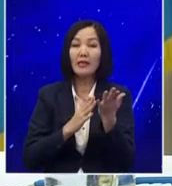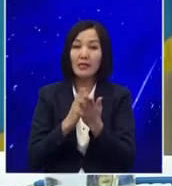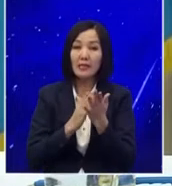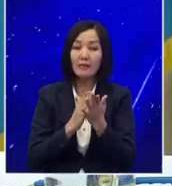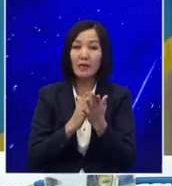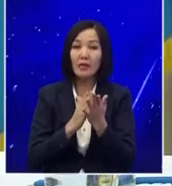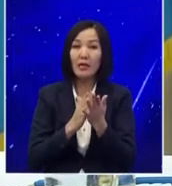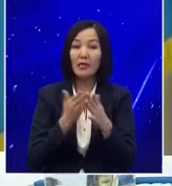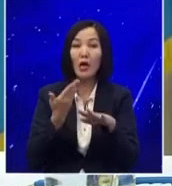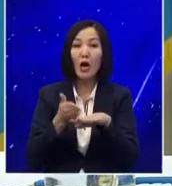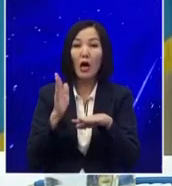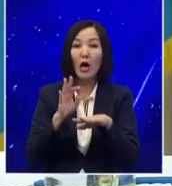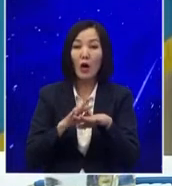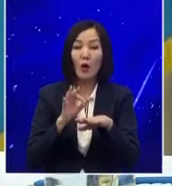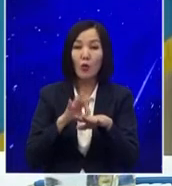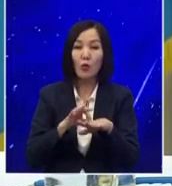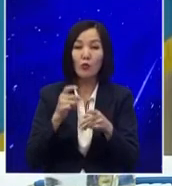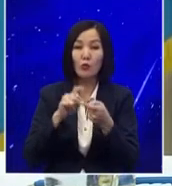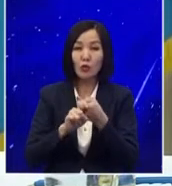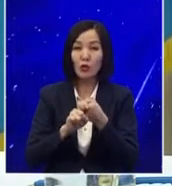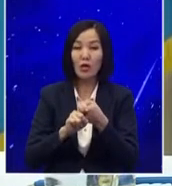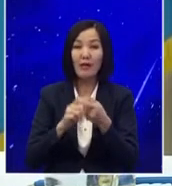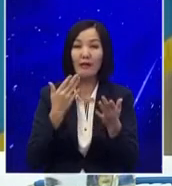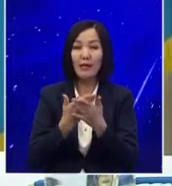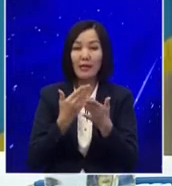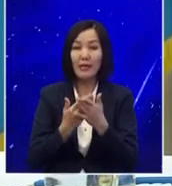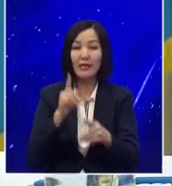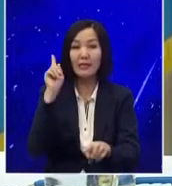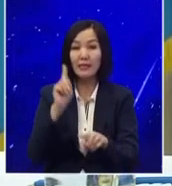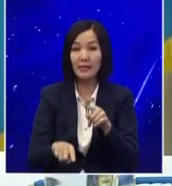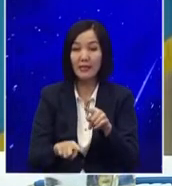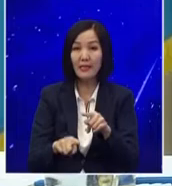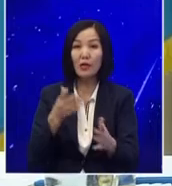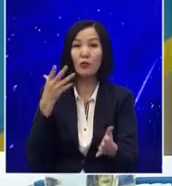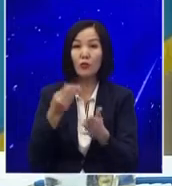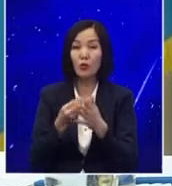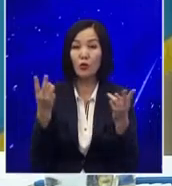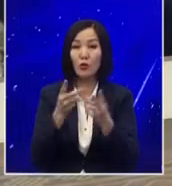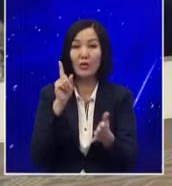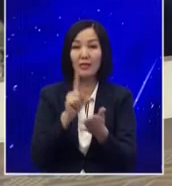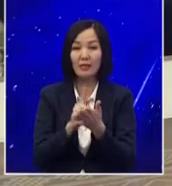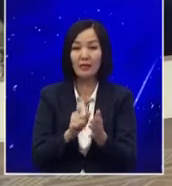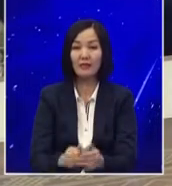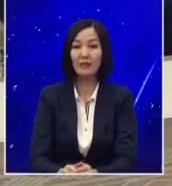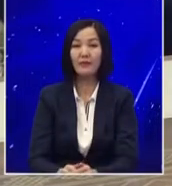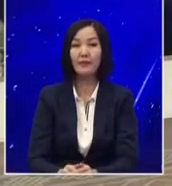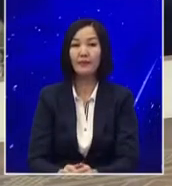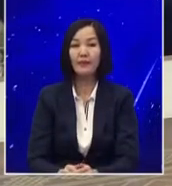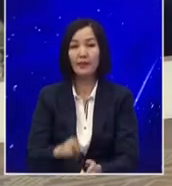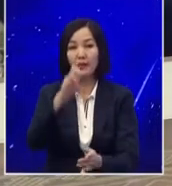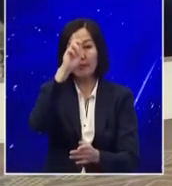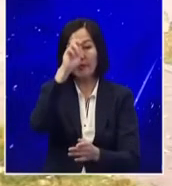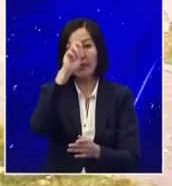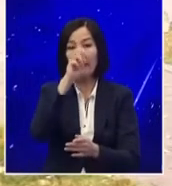барысында ауру жұқтырып алғаны дәлелденген жағдайда қысқа мерзімнің ішінде төлемақы төленуі тиіс. Мемлекет